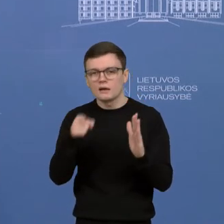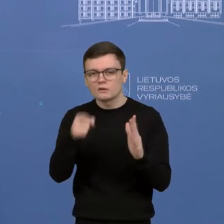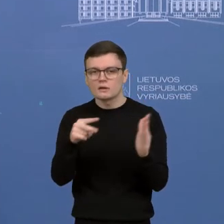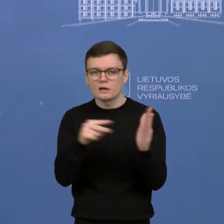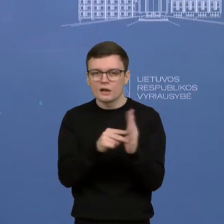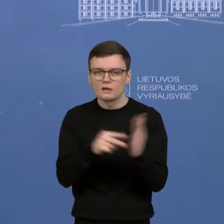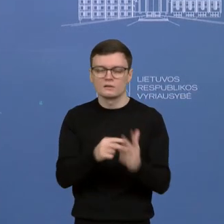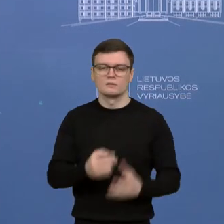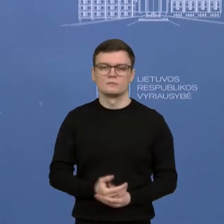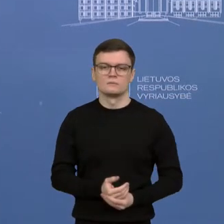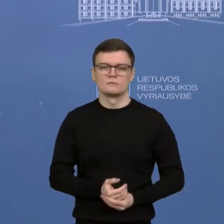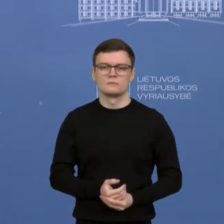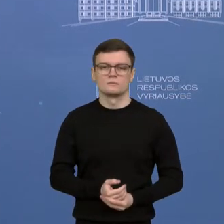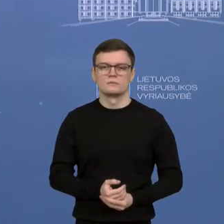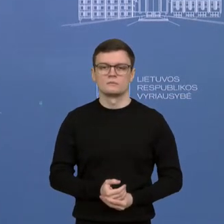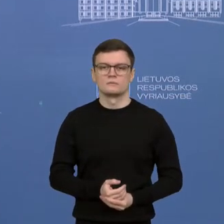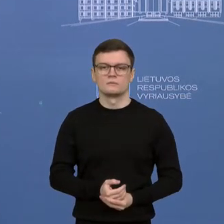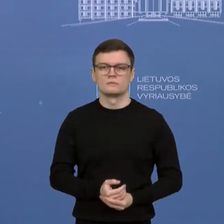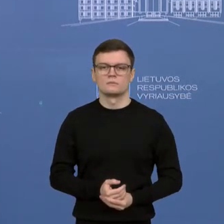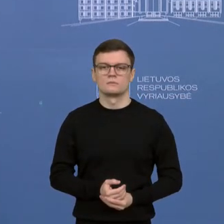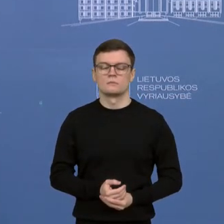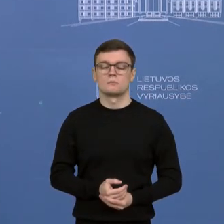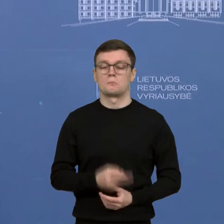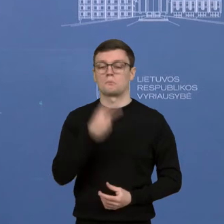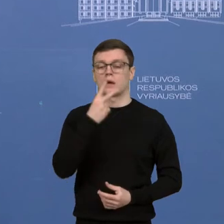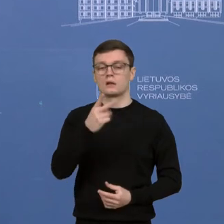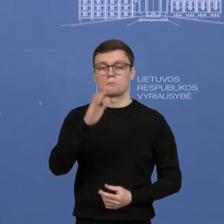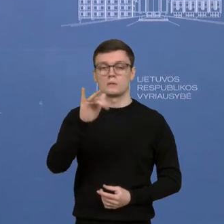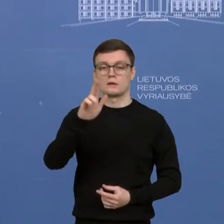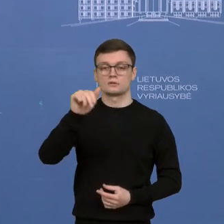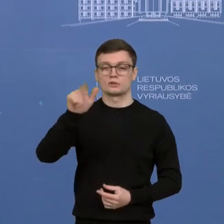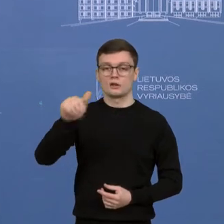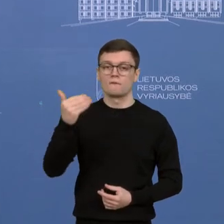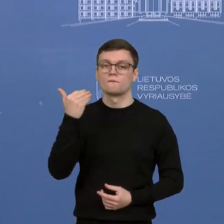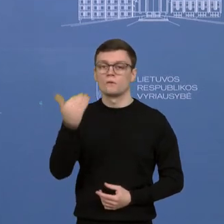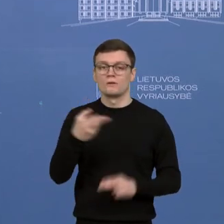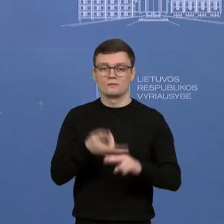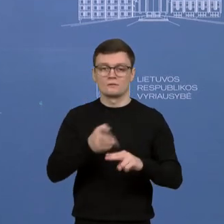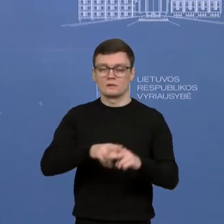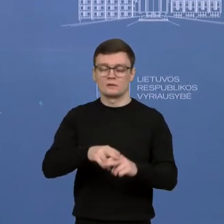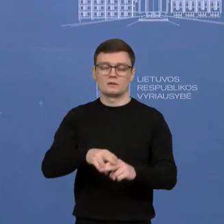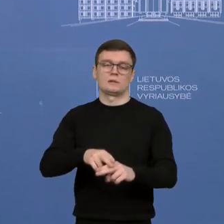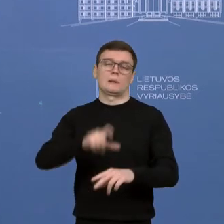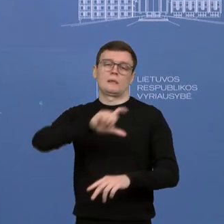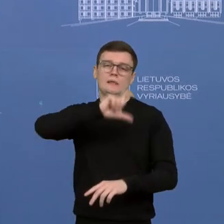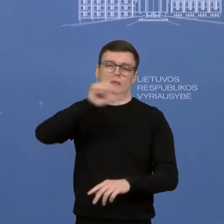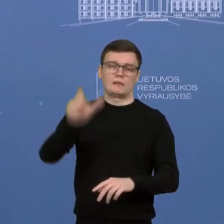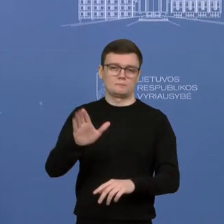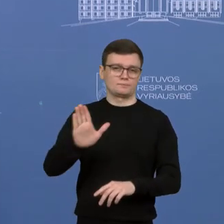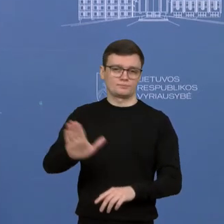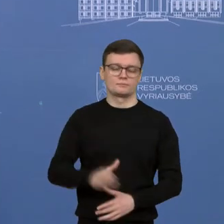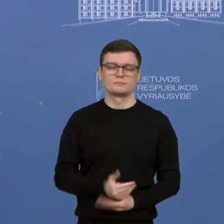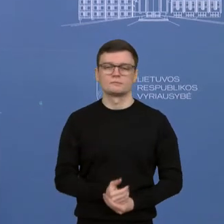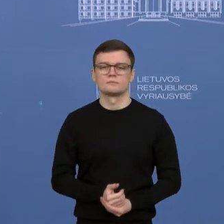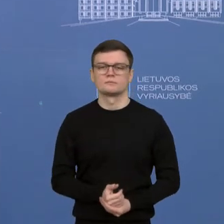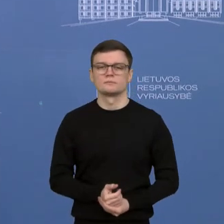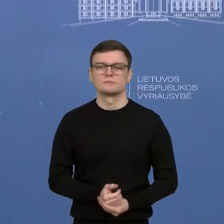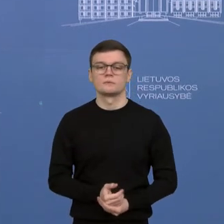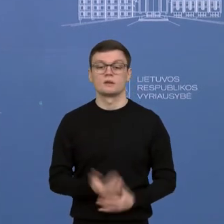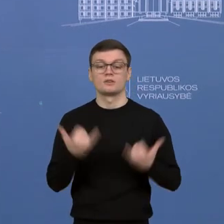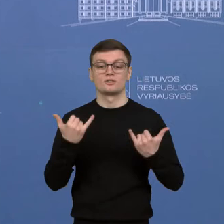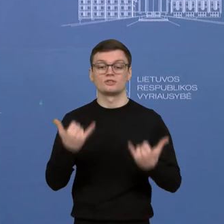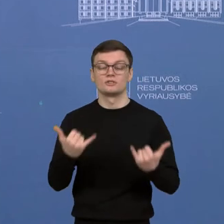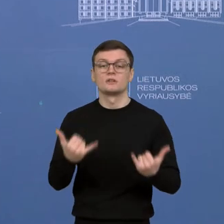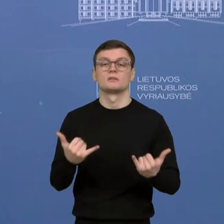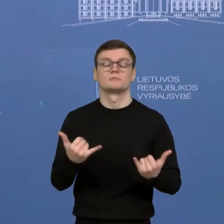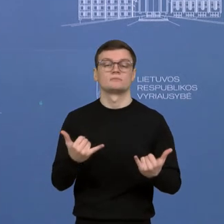kuri susiformuoja biržose, mes matome, kad tai yra ilgalaikė vis dėlto tendencija. Ir šiai dienai mes nematome jokių